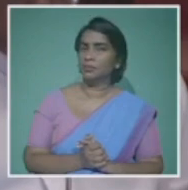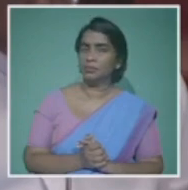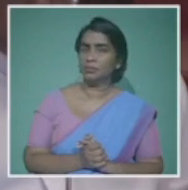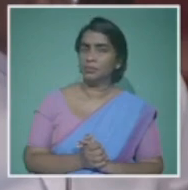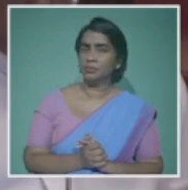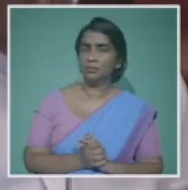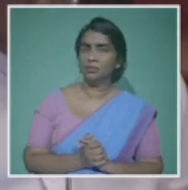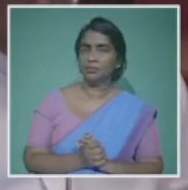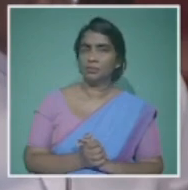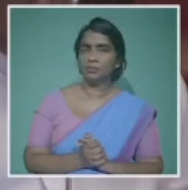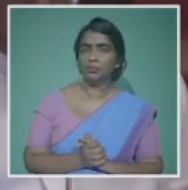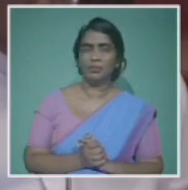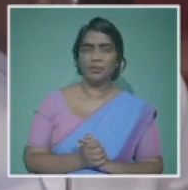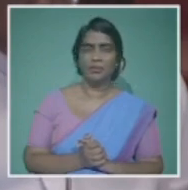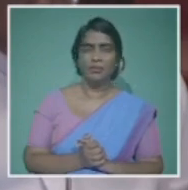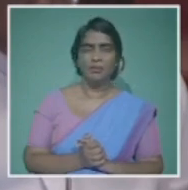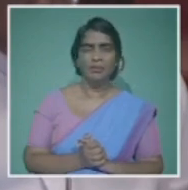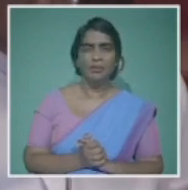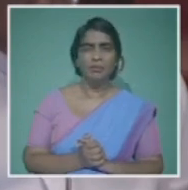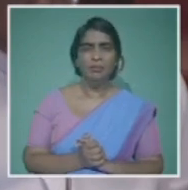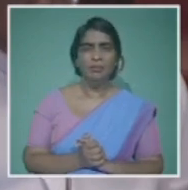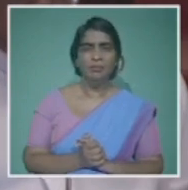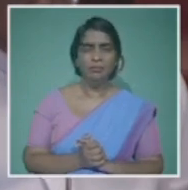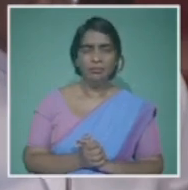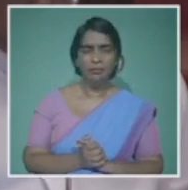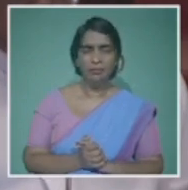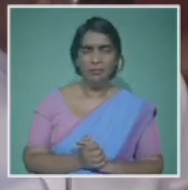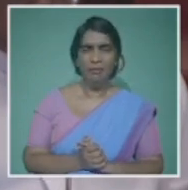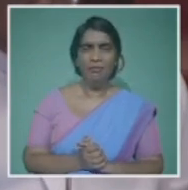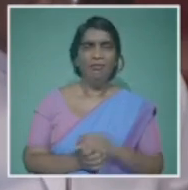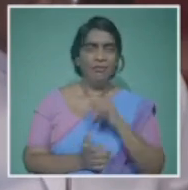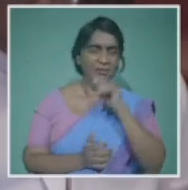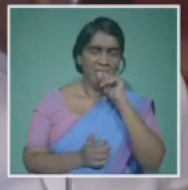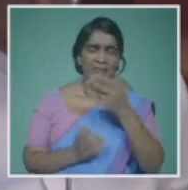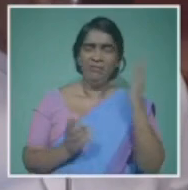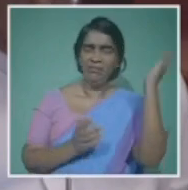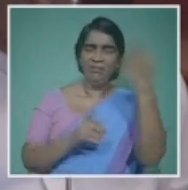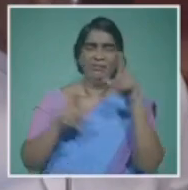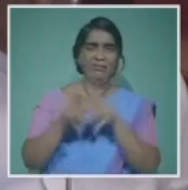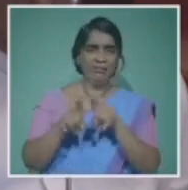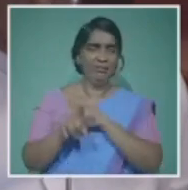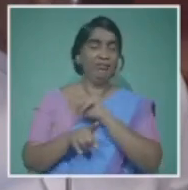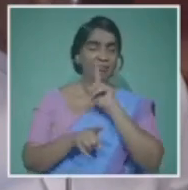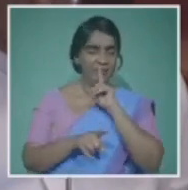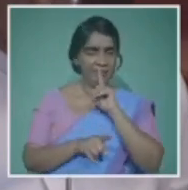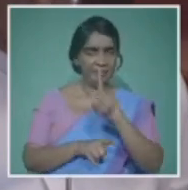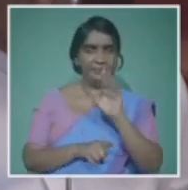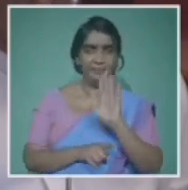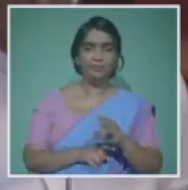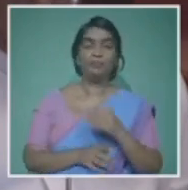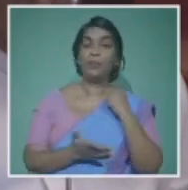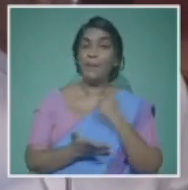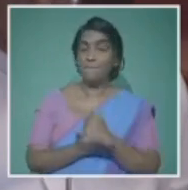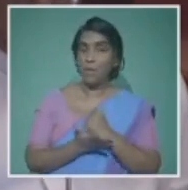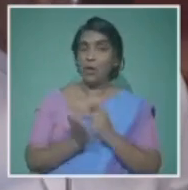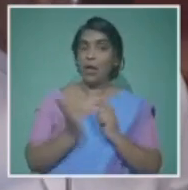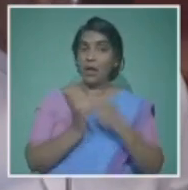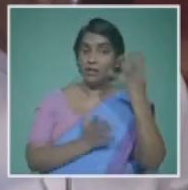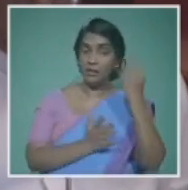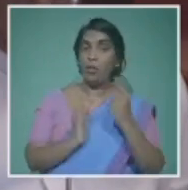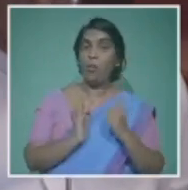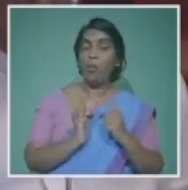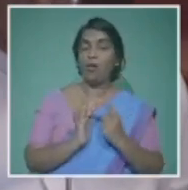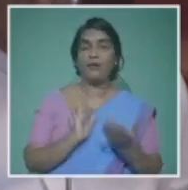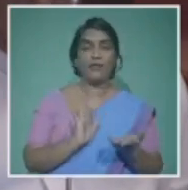Bike Electrical International Private Limited said diruga TVNTU. Itu meka tabai tatte hebai itu baki ene wa bankole naya ganna giyama poliye